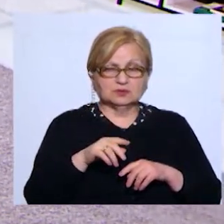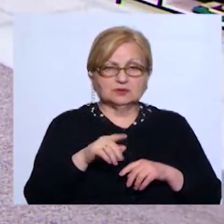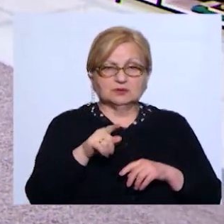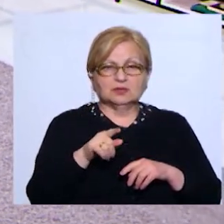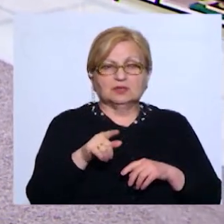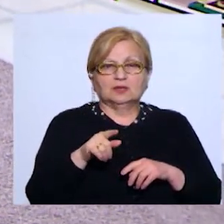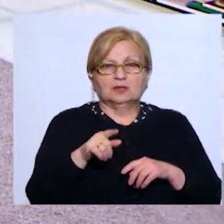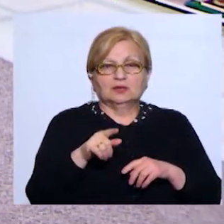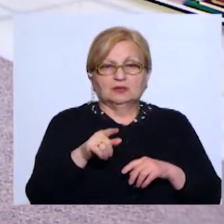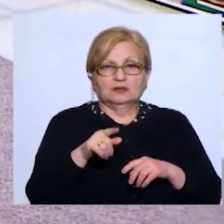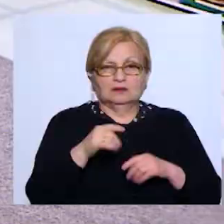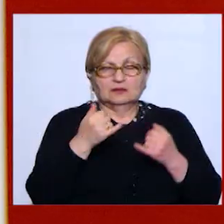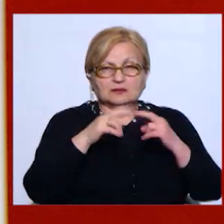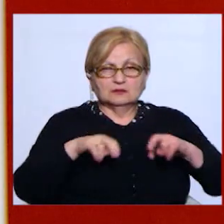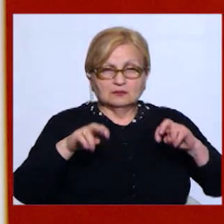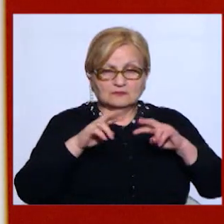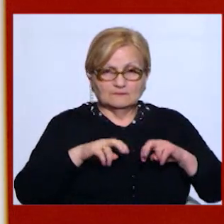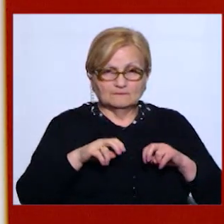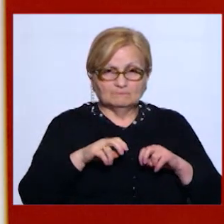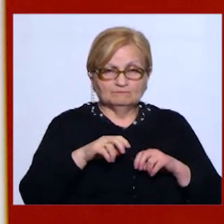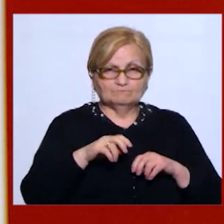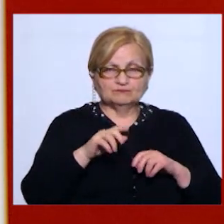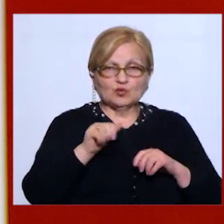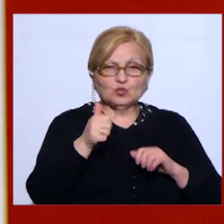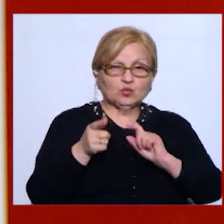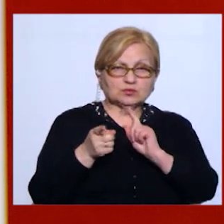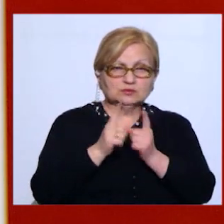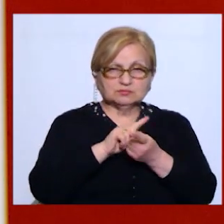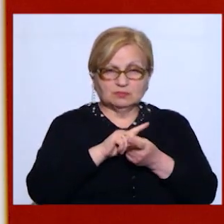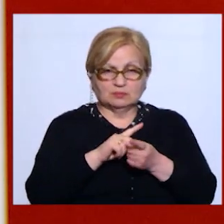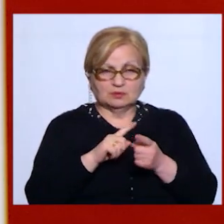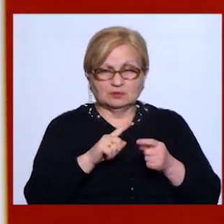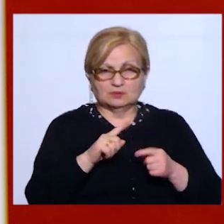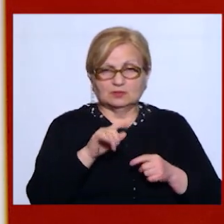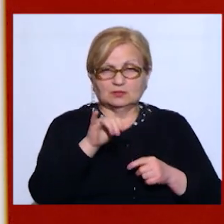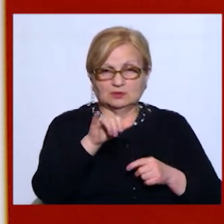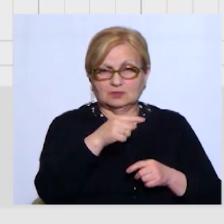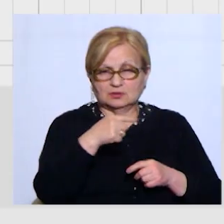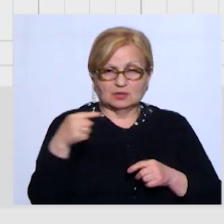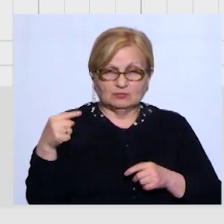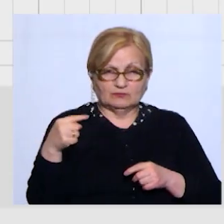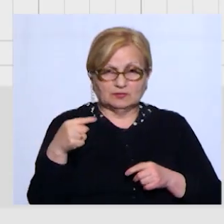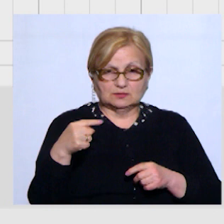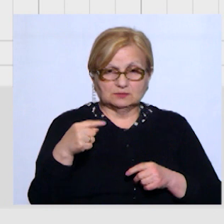ხომ ესეა? ანუ ახლა რომ განვიხილოთ აი ესე ტრანსფორმაცია როგორ მოძრაობს. x გამოვაკელი.